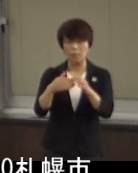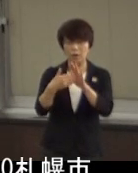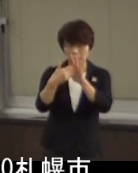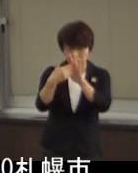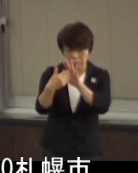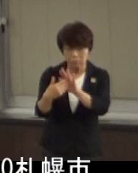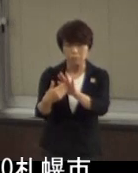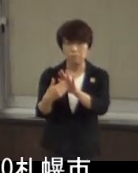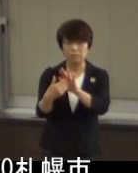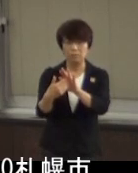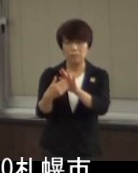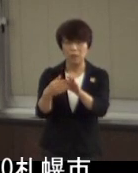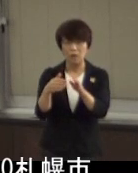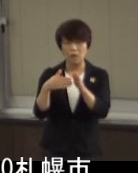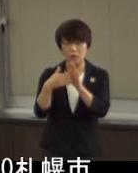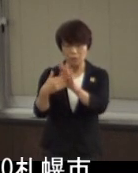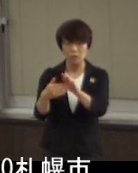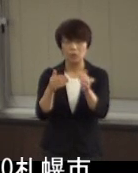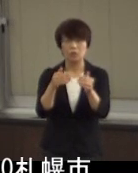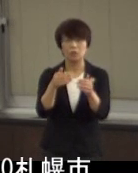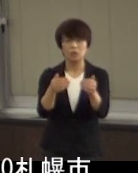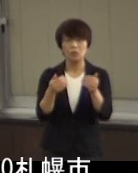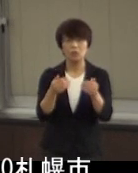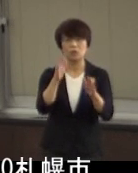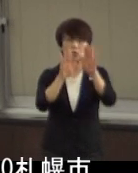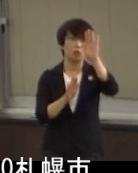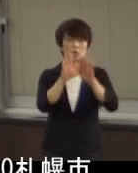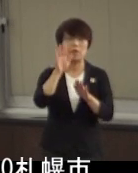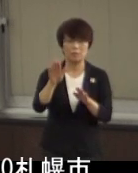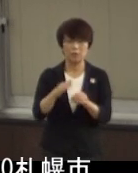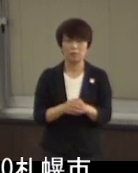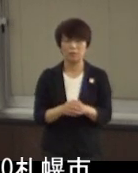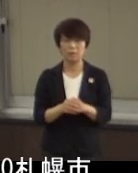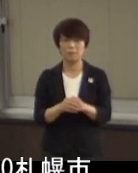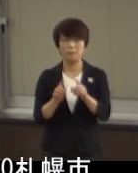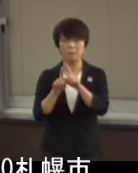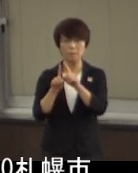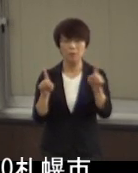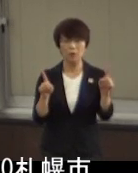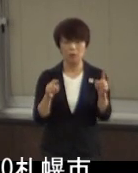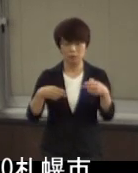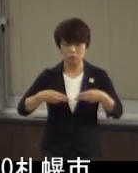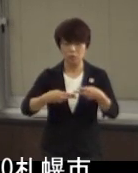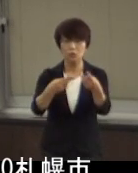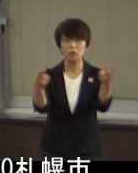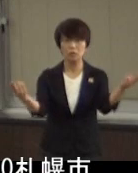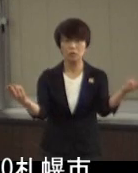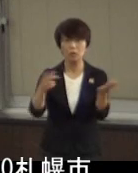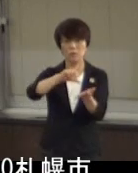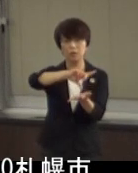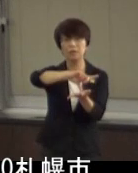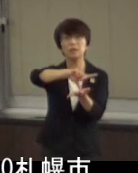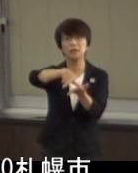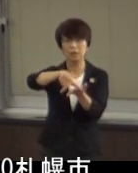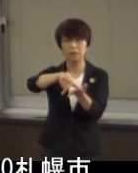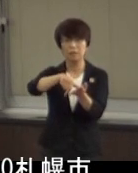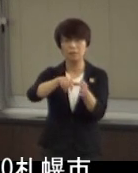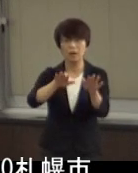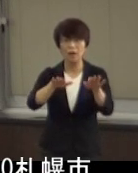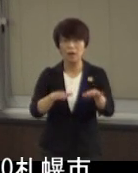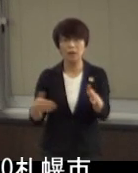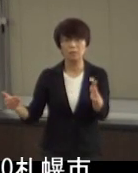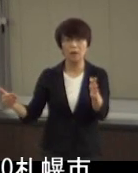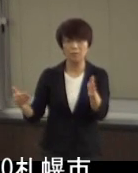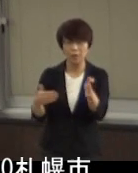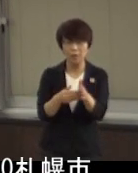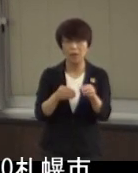発生をしている状況でございます。一方、すすきの地区におきましては、これまで